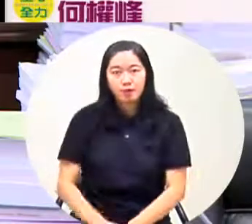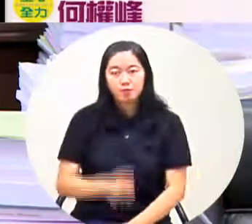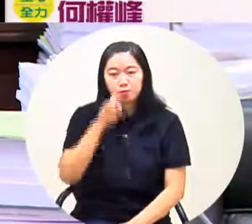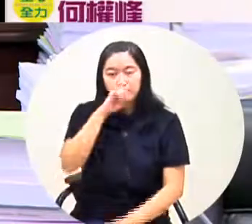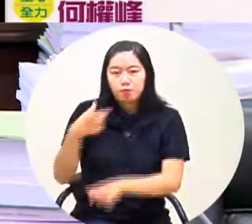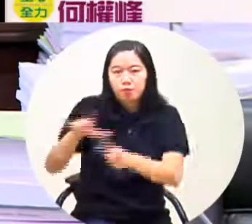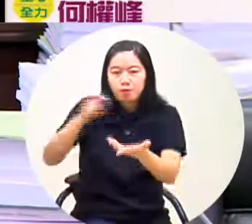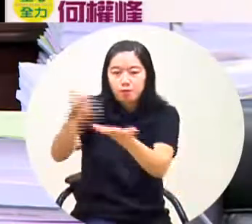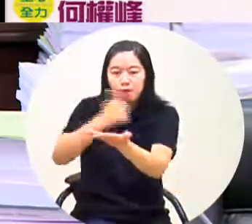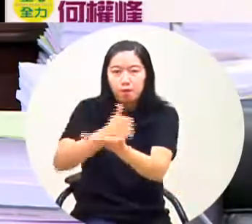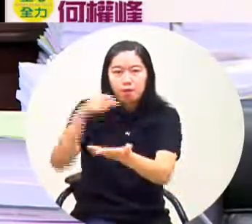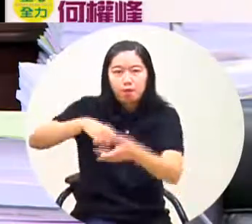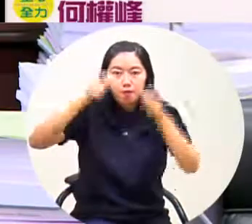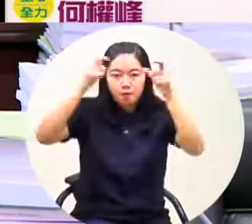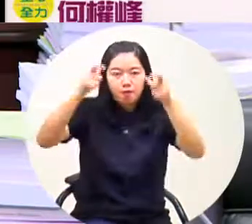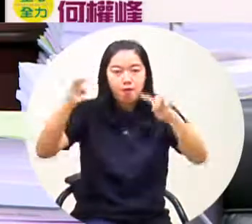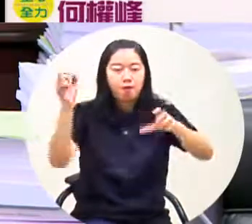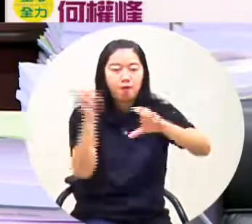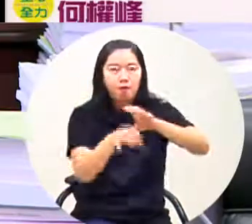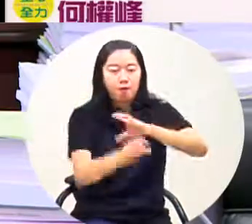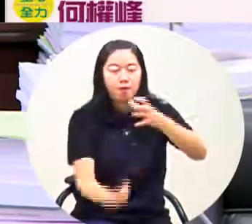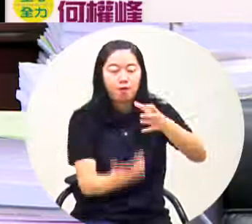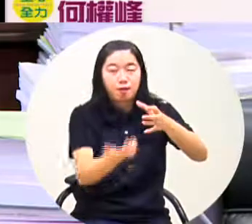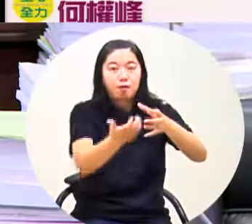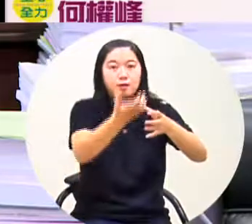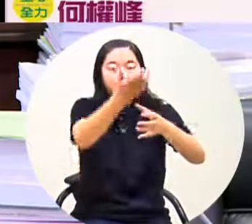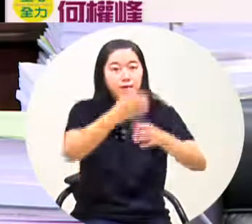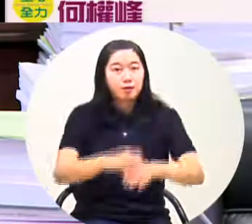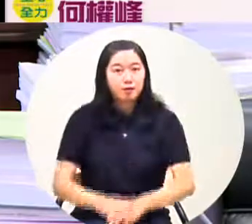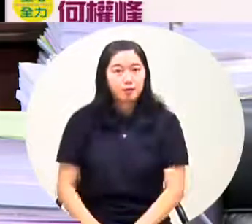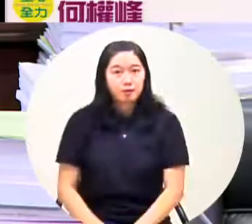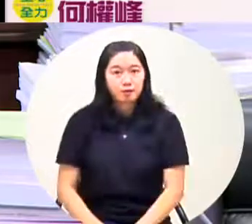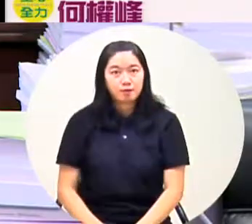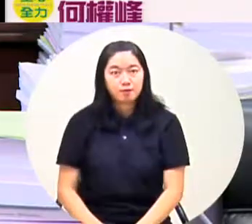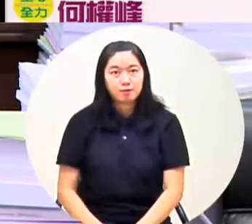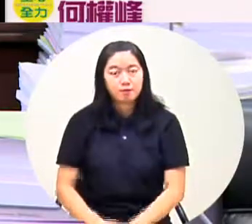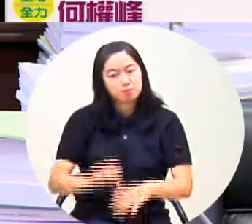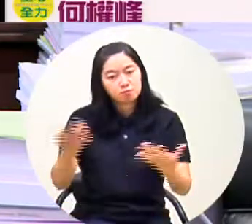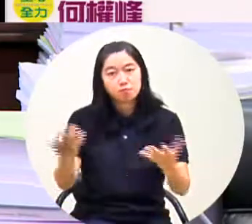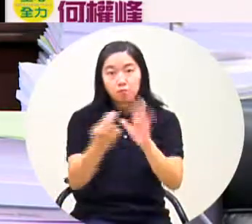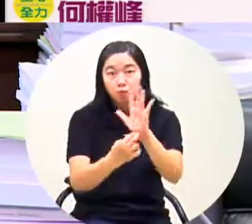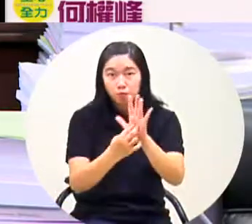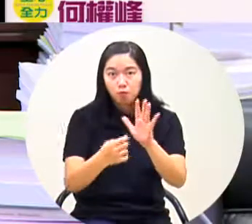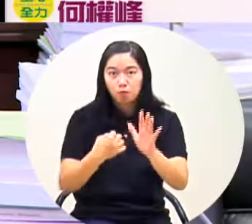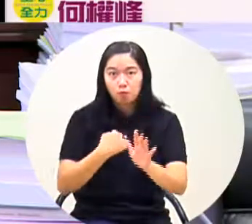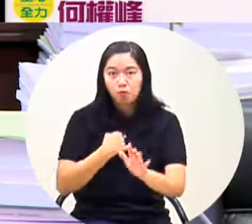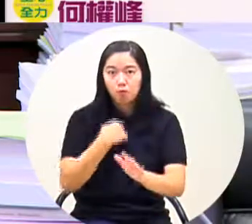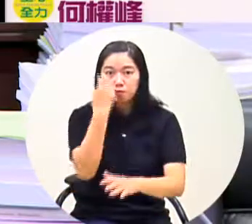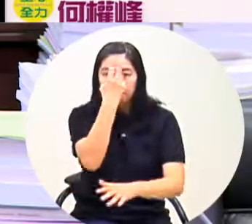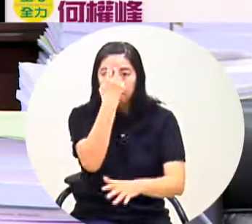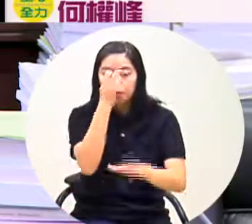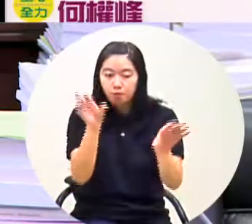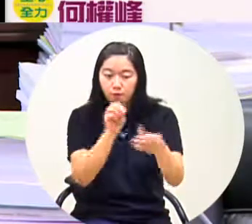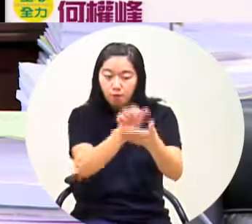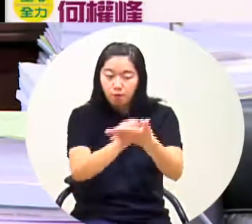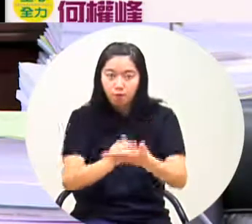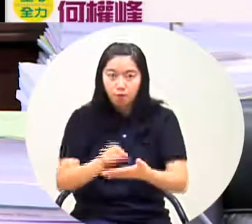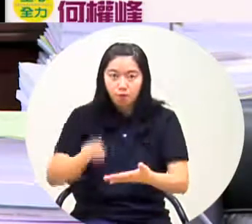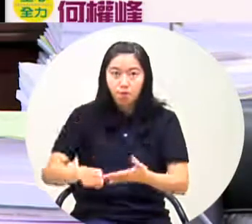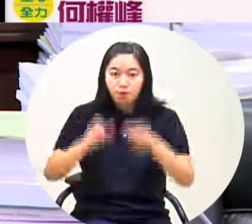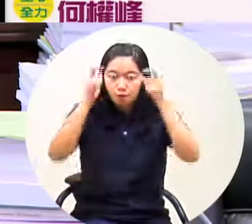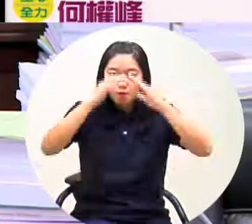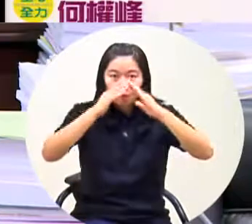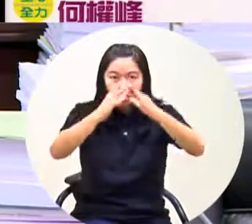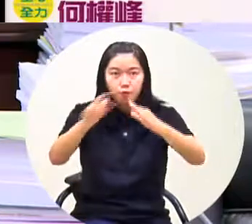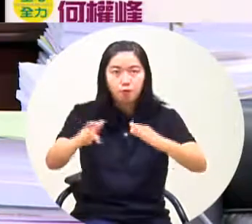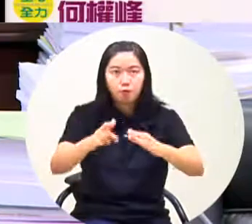雄烧的部分那请局长可不可以大概跟我们说明，据我所查的资料高雄市四个焚化炉加起